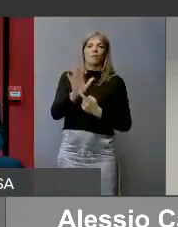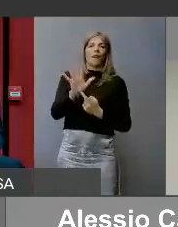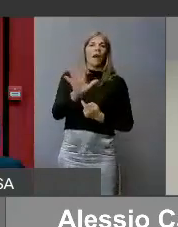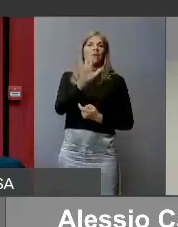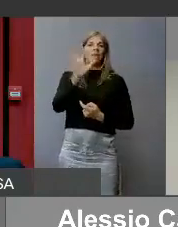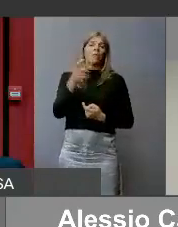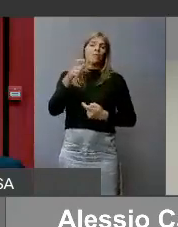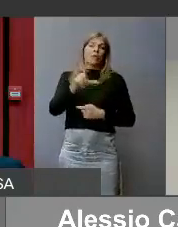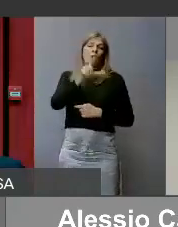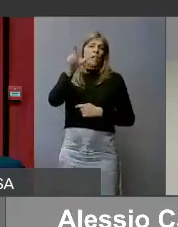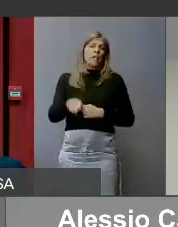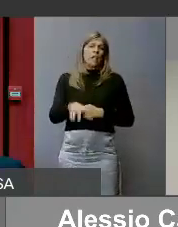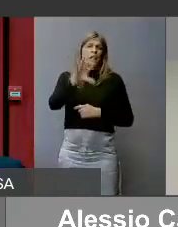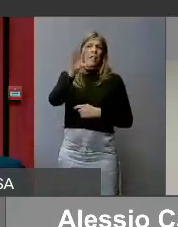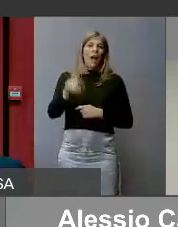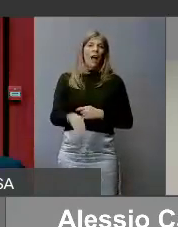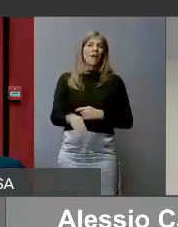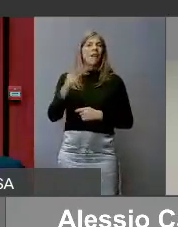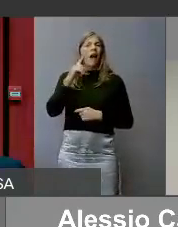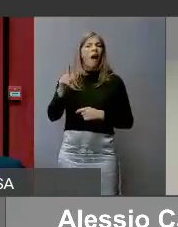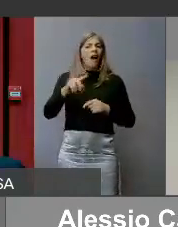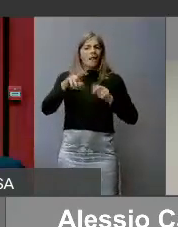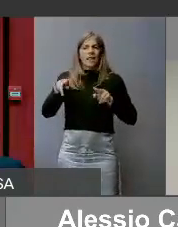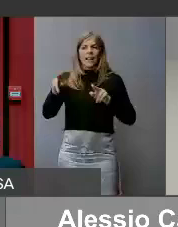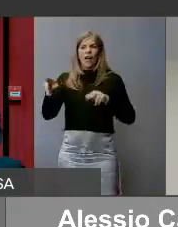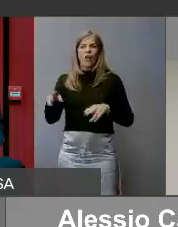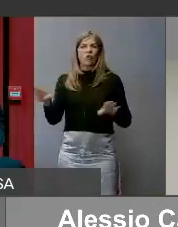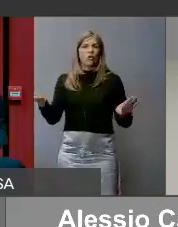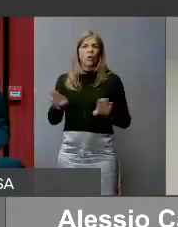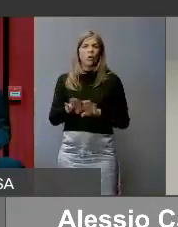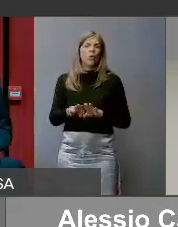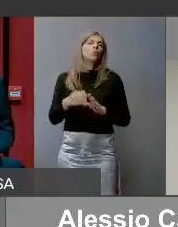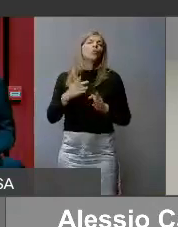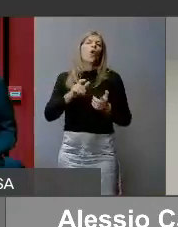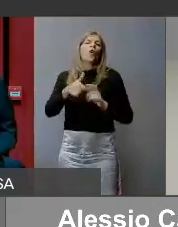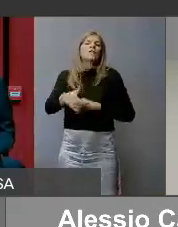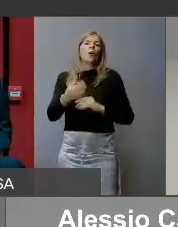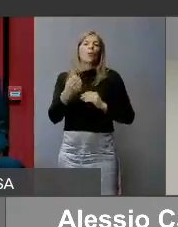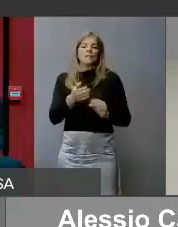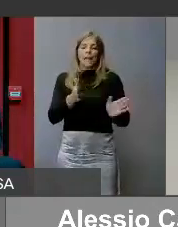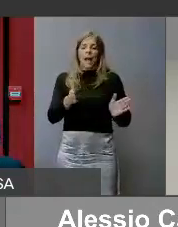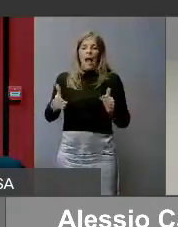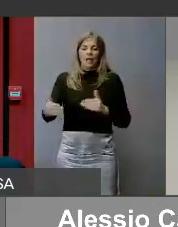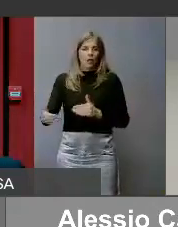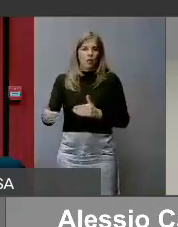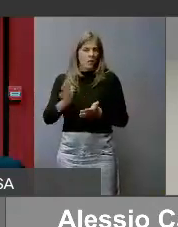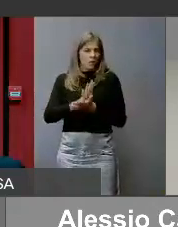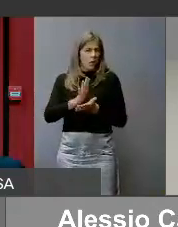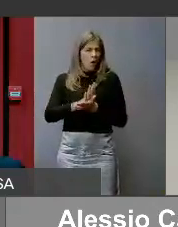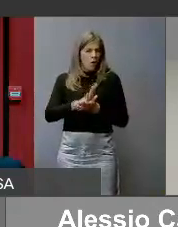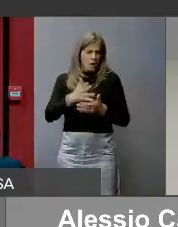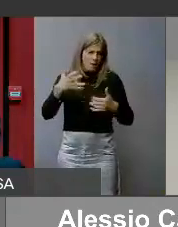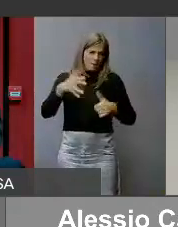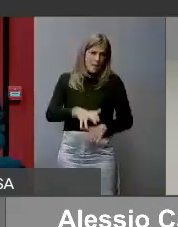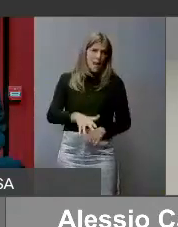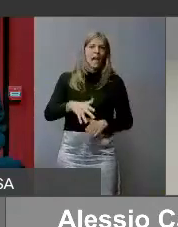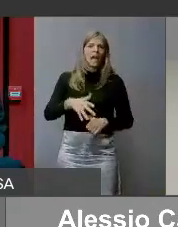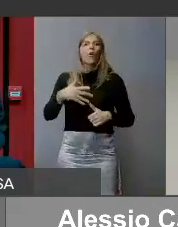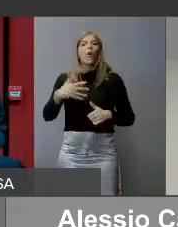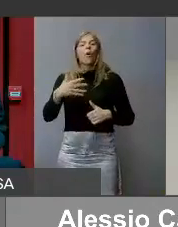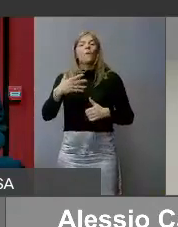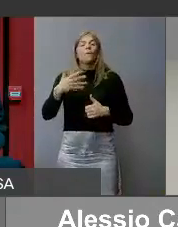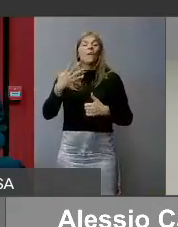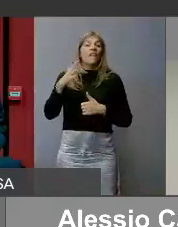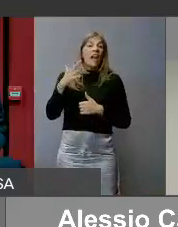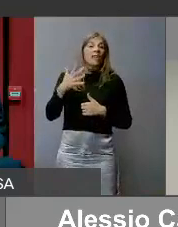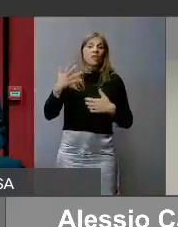delle attività commerciali ha determinato meno cartone ha determinato meno vetro quindi ha determinato comunque